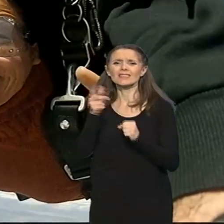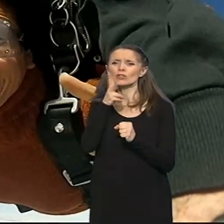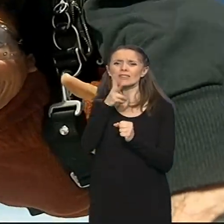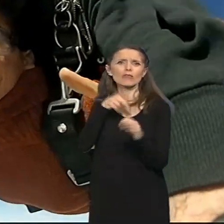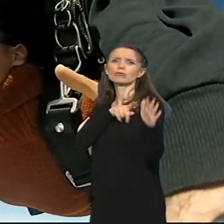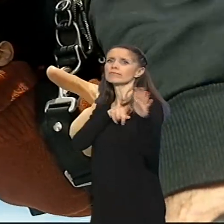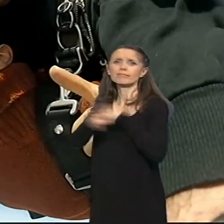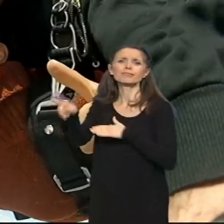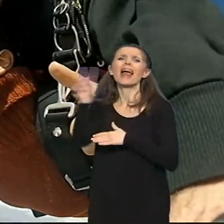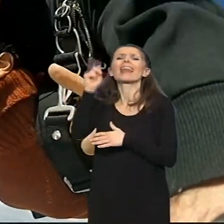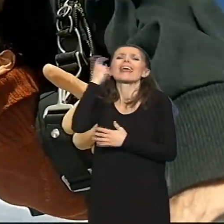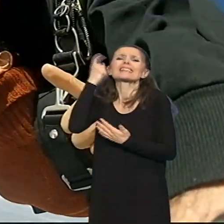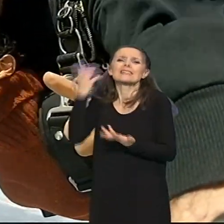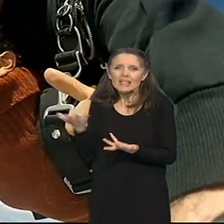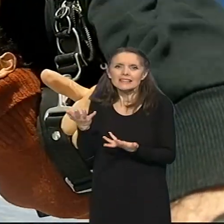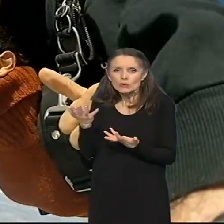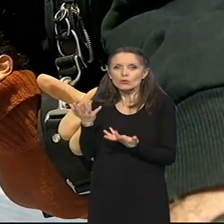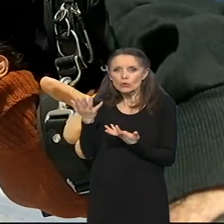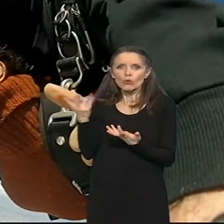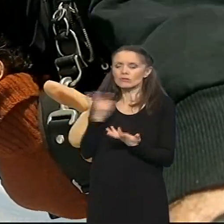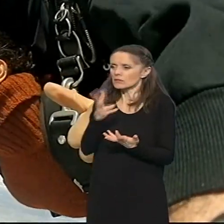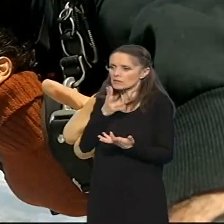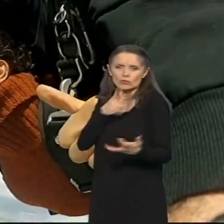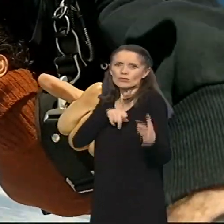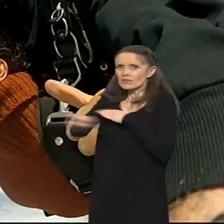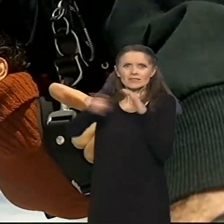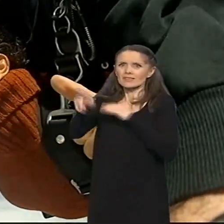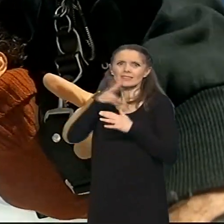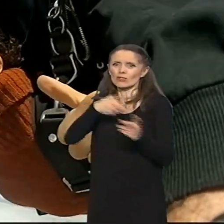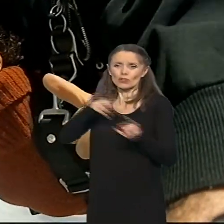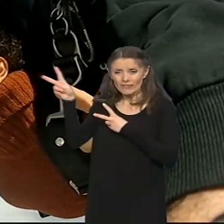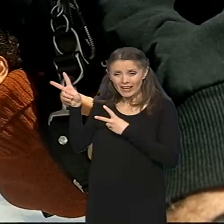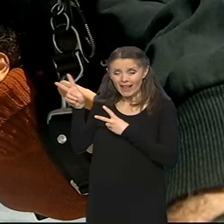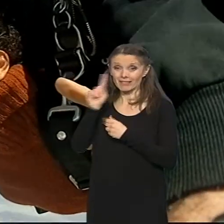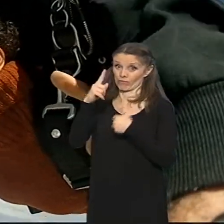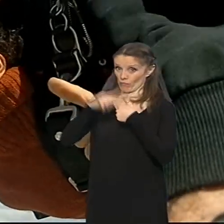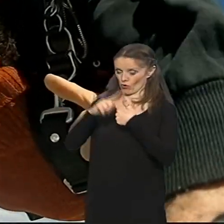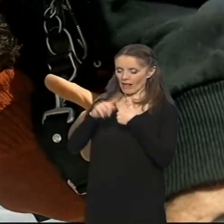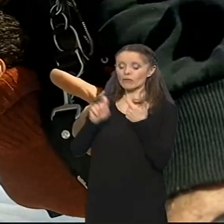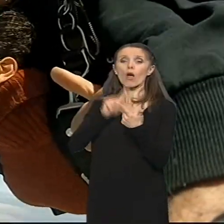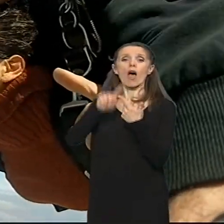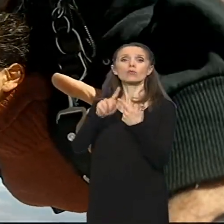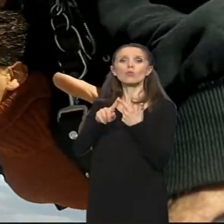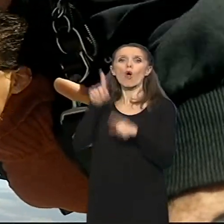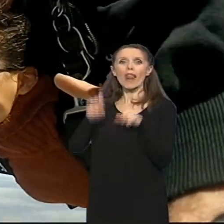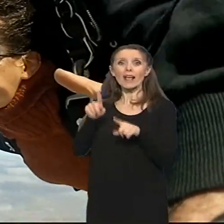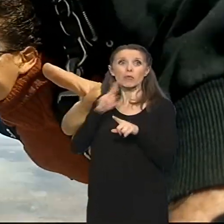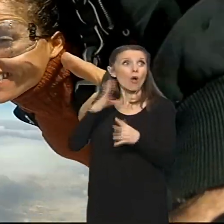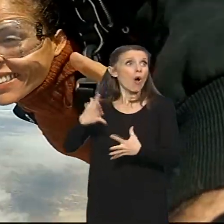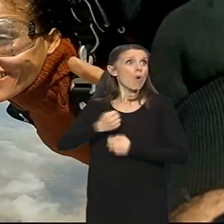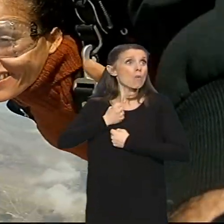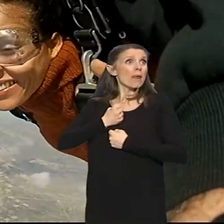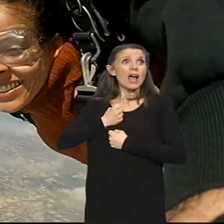ne bi svesno. To ne posvesni deo radi. A druga stvar je da ima tendenciju da se zaštiti time što pobegne u